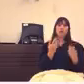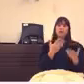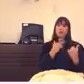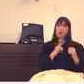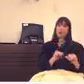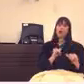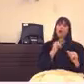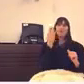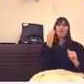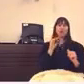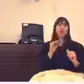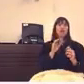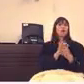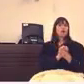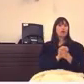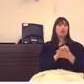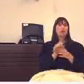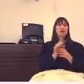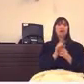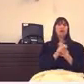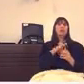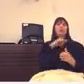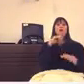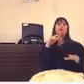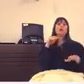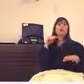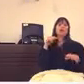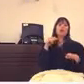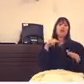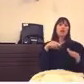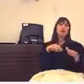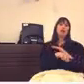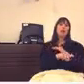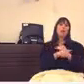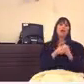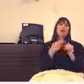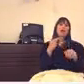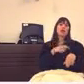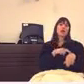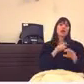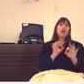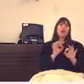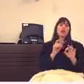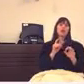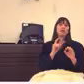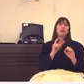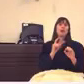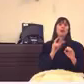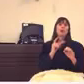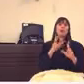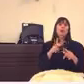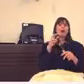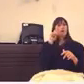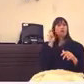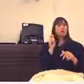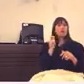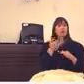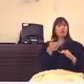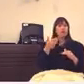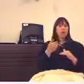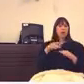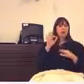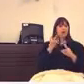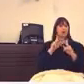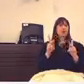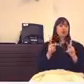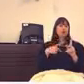ונינוחה, והודעתי להם, חברים, מספיק להתחמק, הגיע רגע האמת, בואו בצורה מושכלת, בעוד מועד נמצא